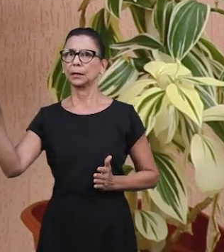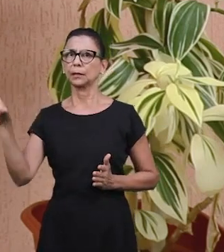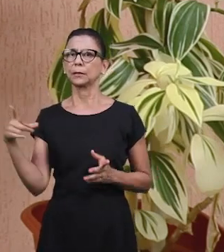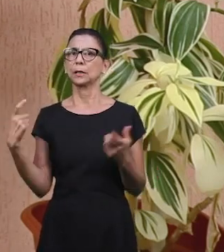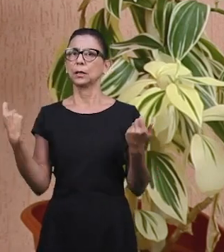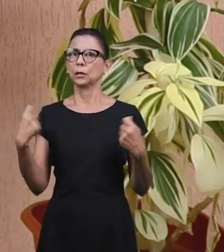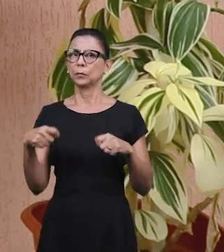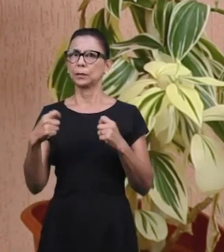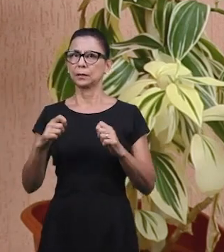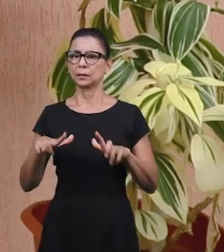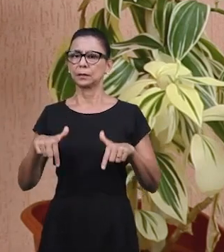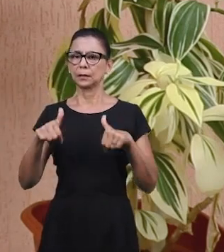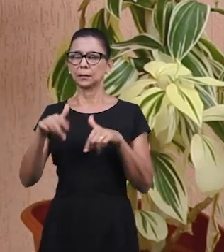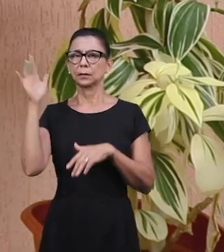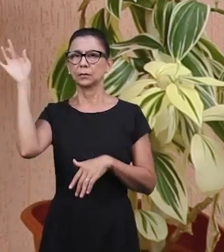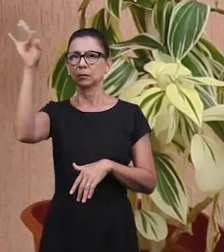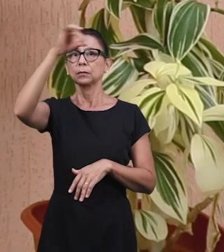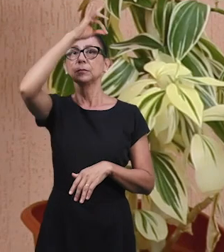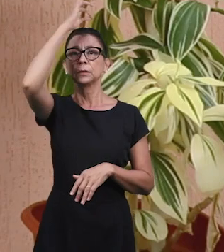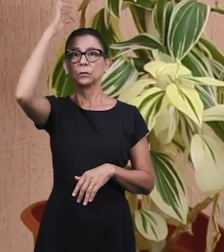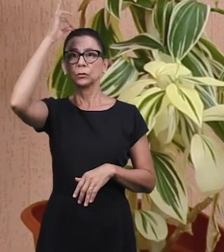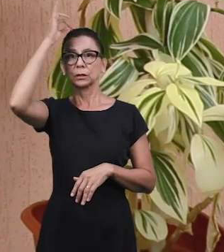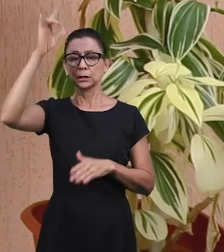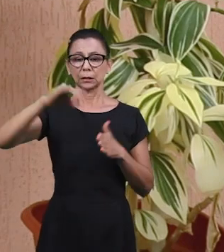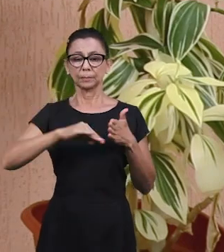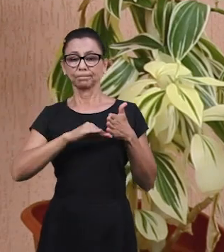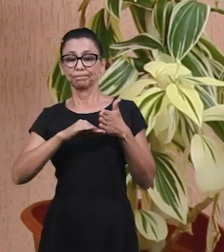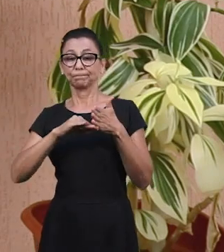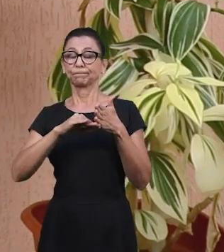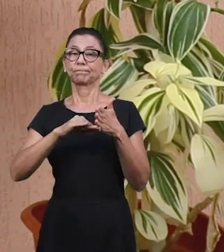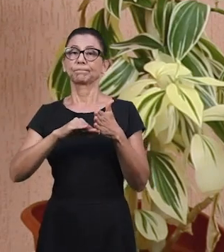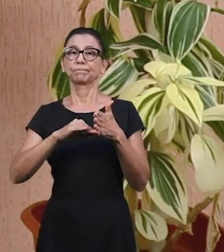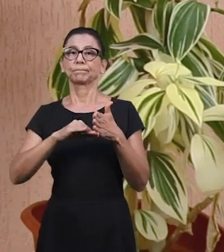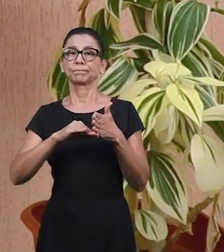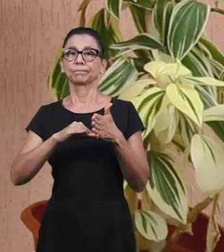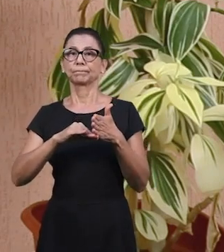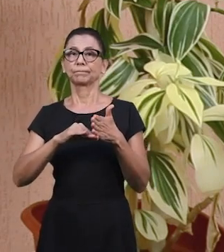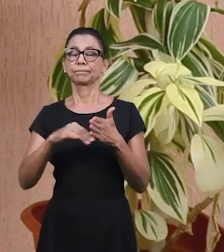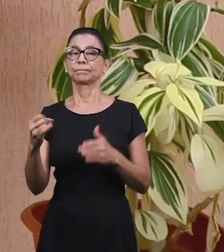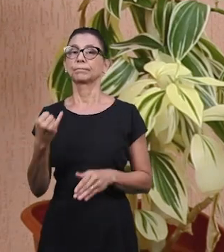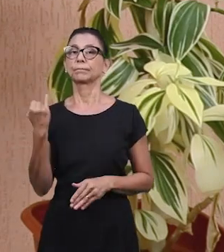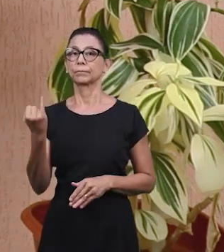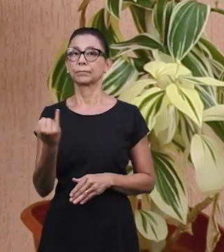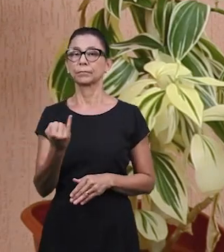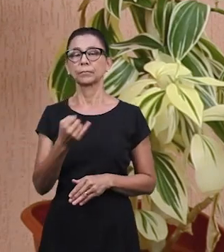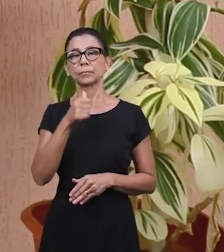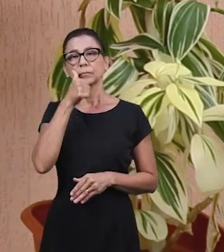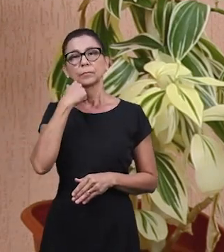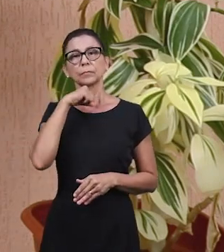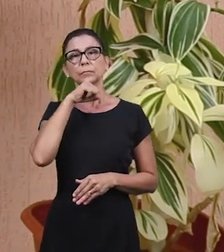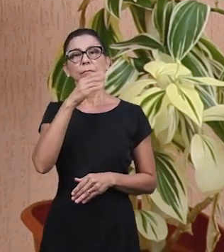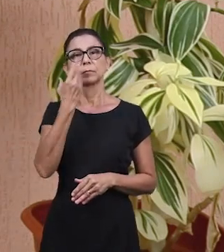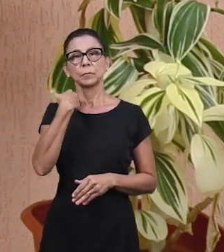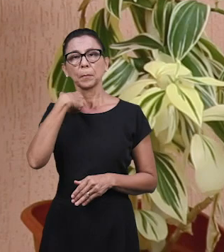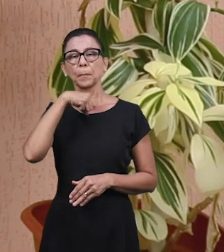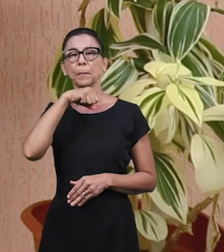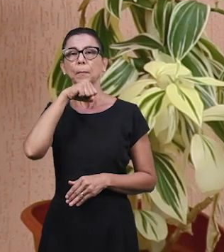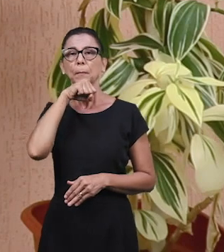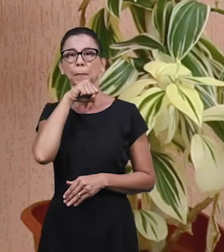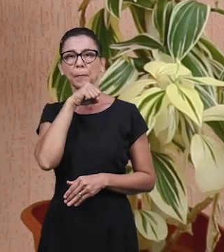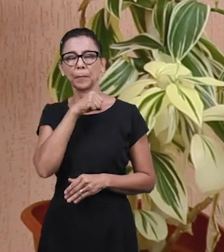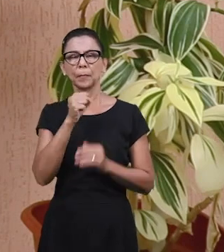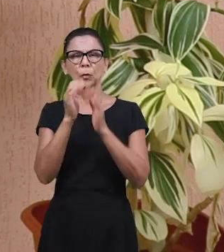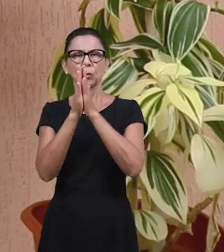besoin de la direction du Saint-Esprit. Il est important que les parents soient en prière et en